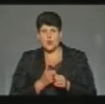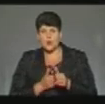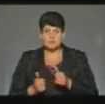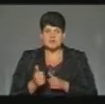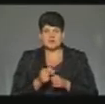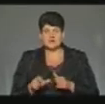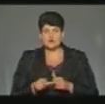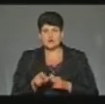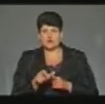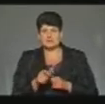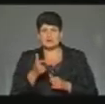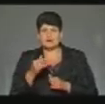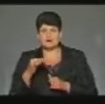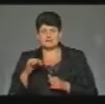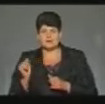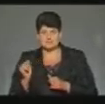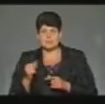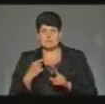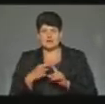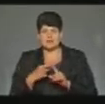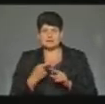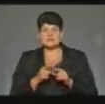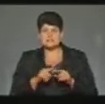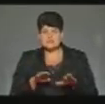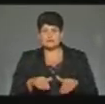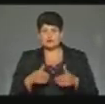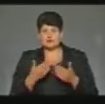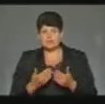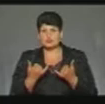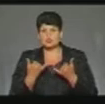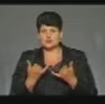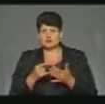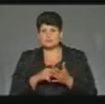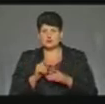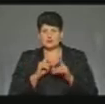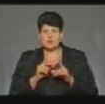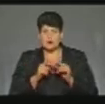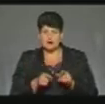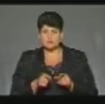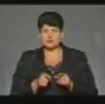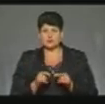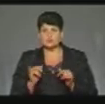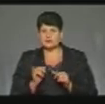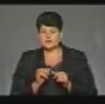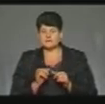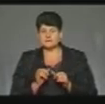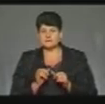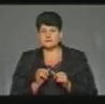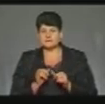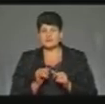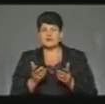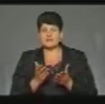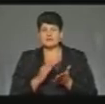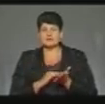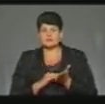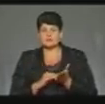біля Гаївського перехрестя. Таку петицію подали, значить, сьогодні до міської ради. І, власне, дійдеться,